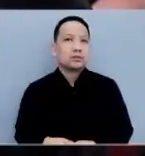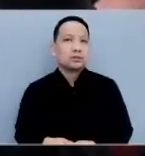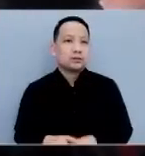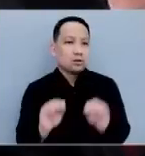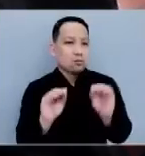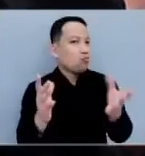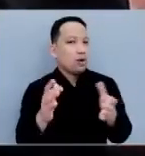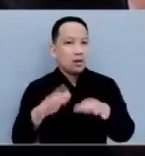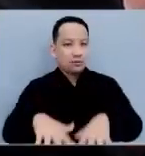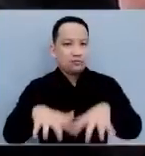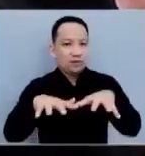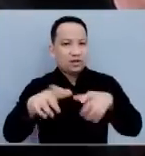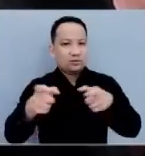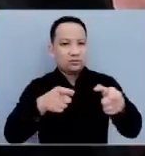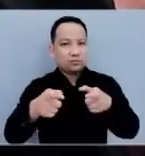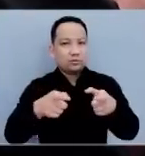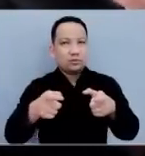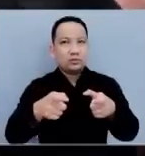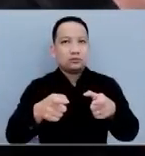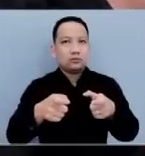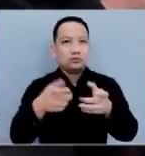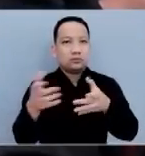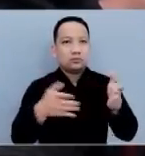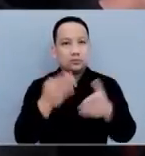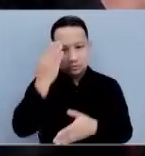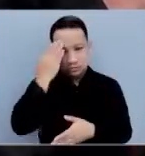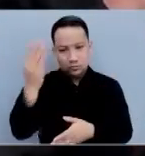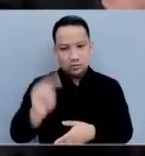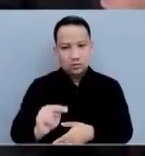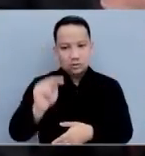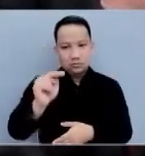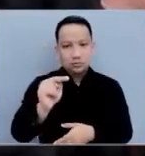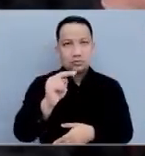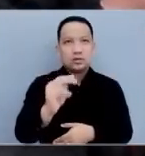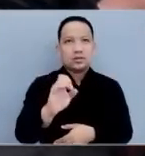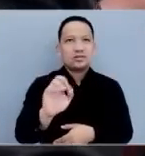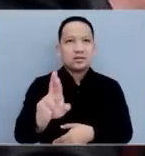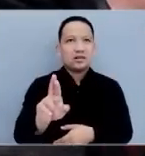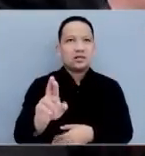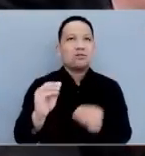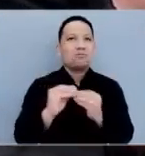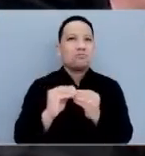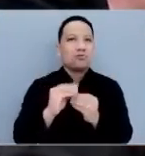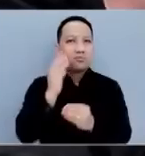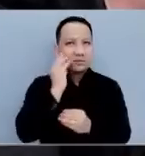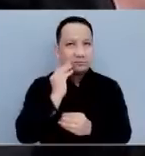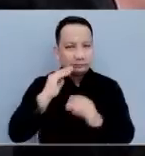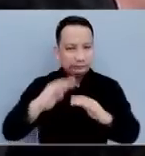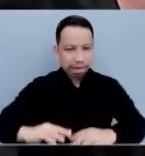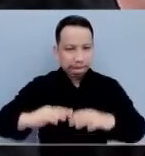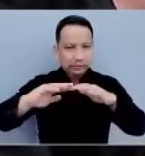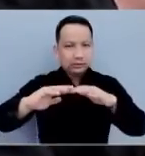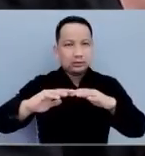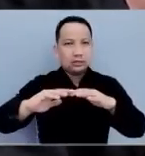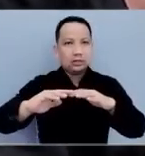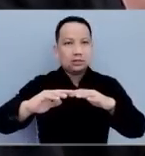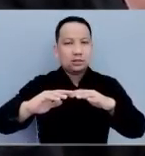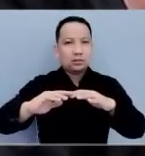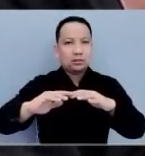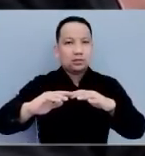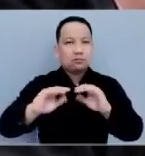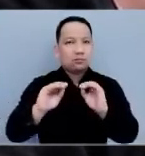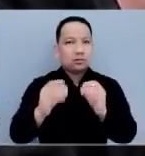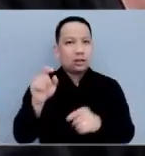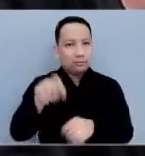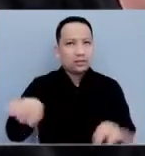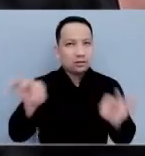and centralized land use and planning, Bulacan and North NCR is doomed to even more flooding. Integrated flood control is a